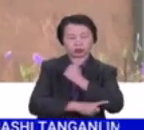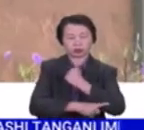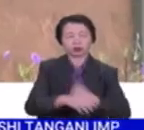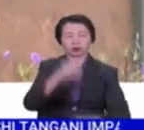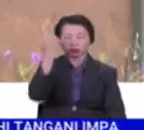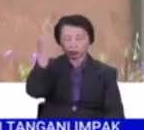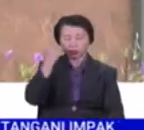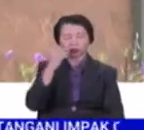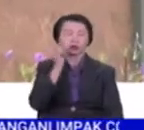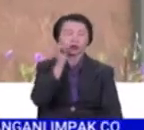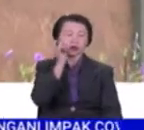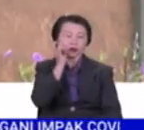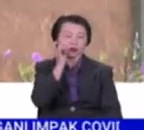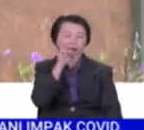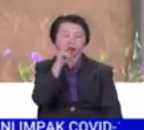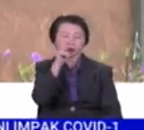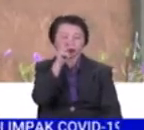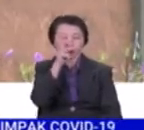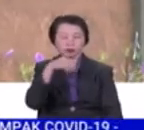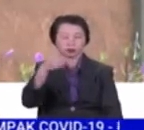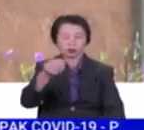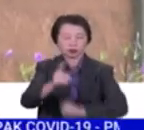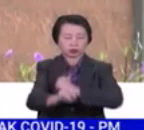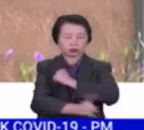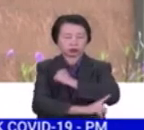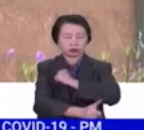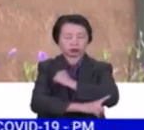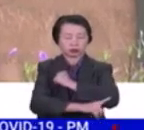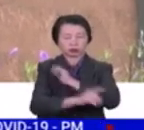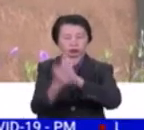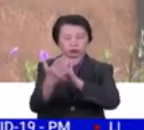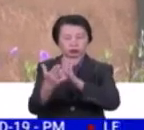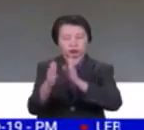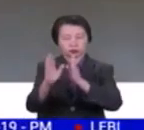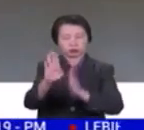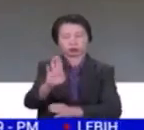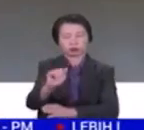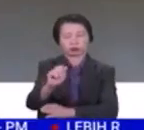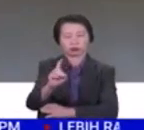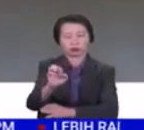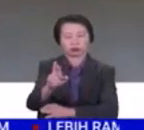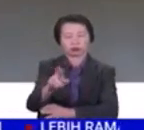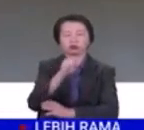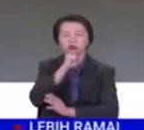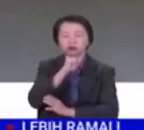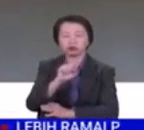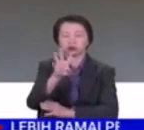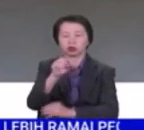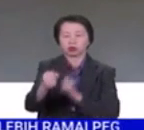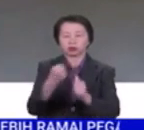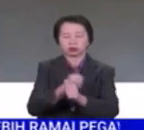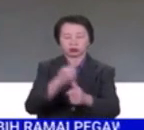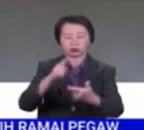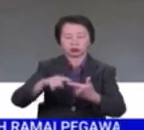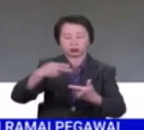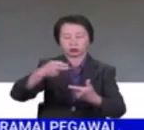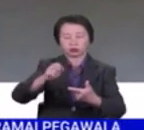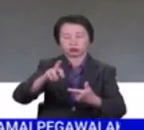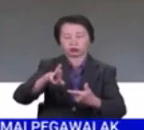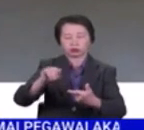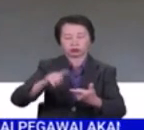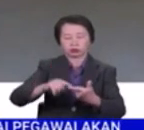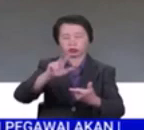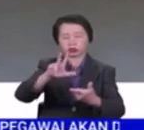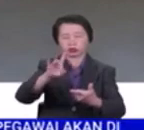station alustar helmet Amri Muhammad menjatuhkan hukuman itu terhadap Badaruddin Muhammad 40 tahun Muhammad yishmael